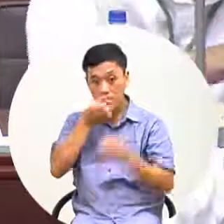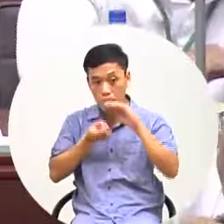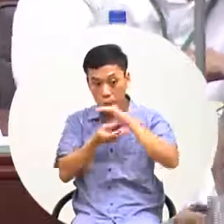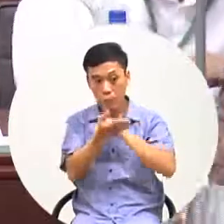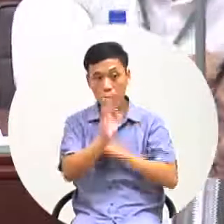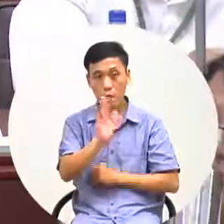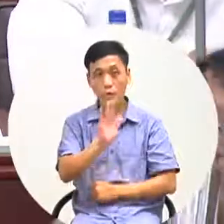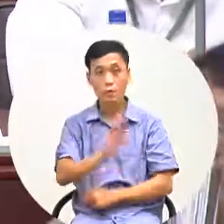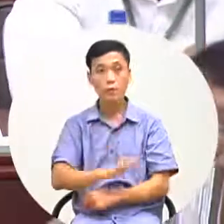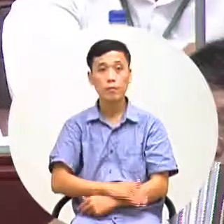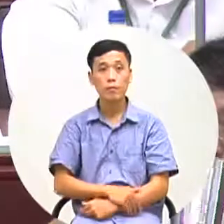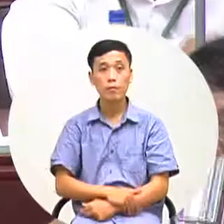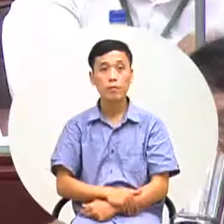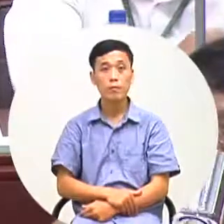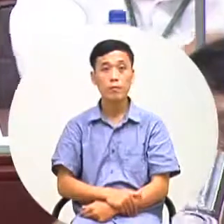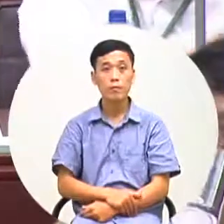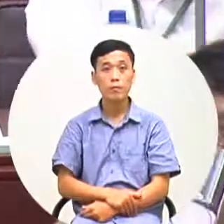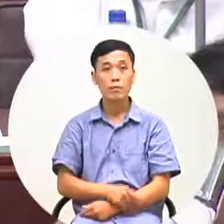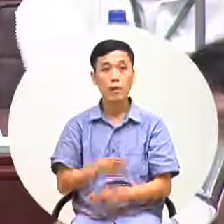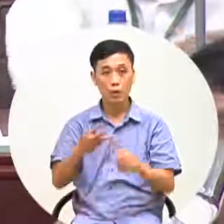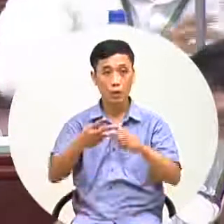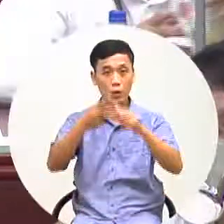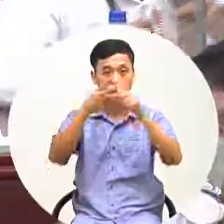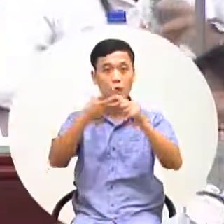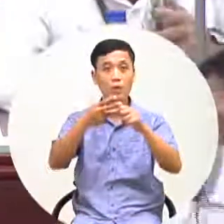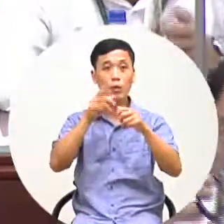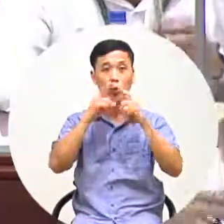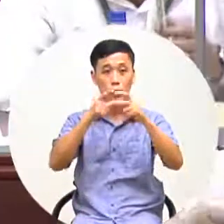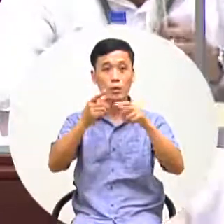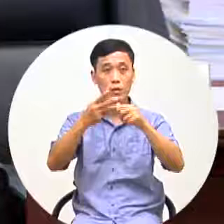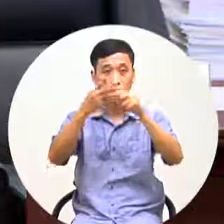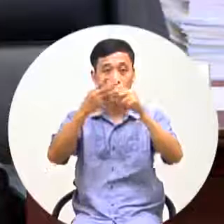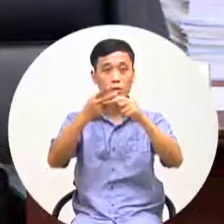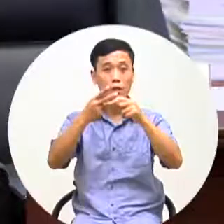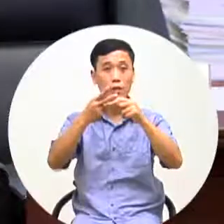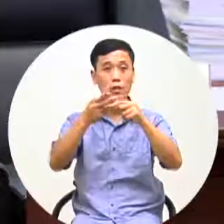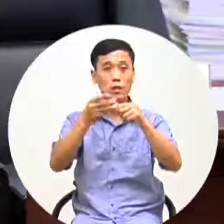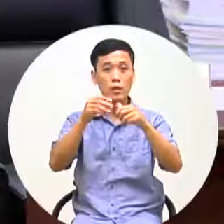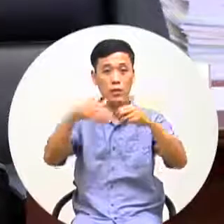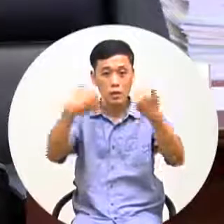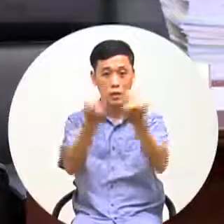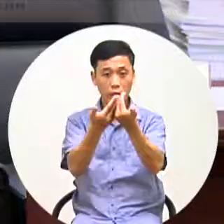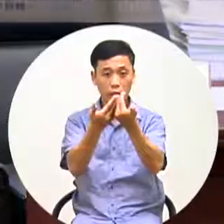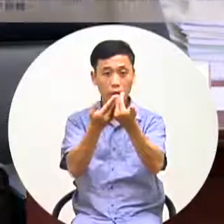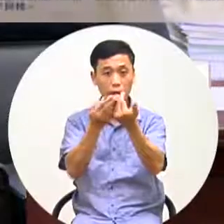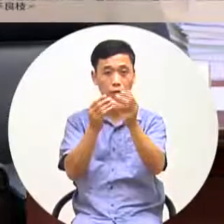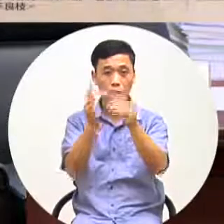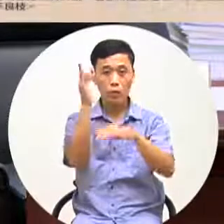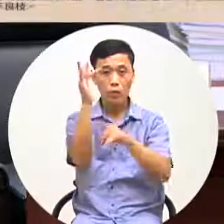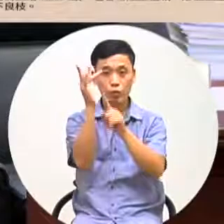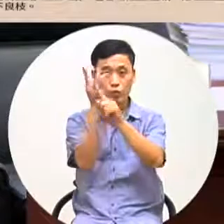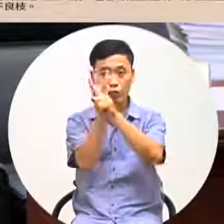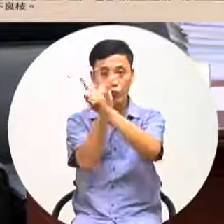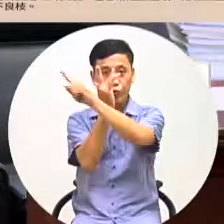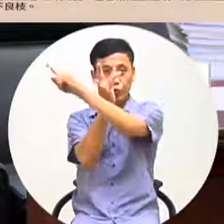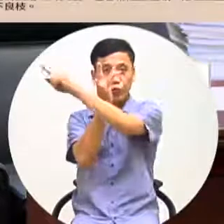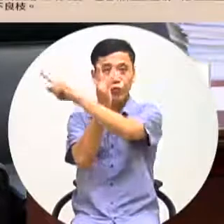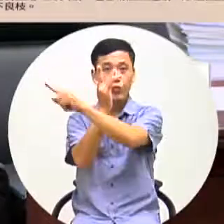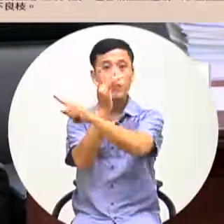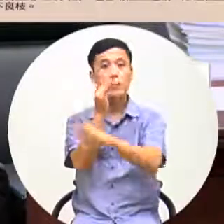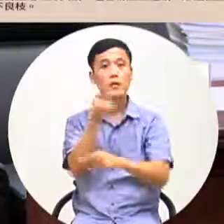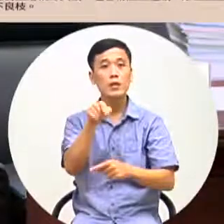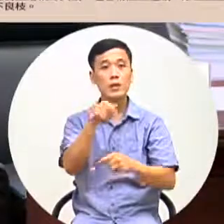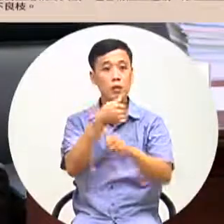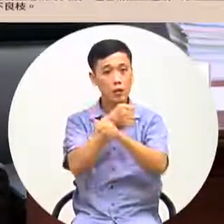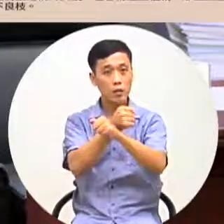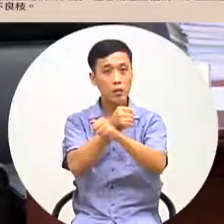第三， 逆行枝啊，好，来你请坐。好，那我们这个跟考试的平均水准差不多